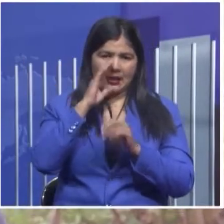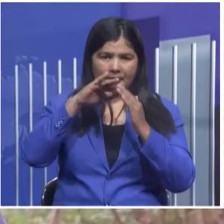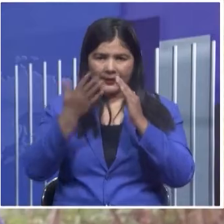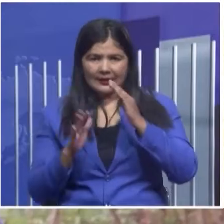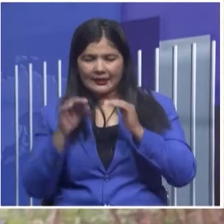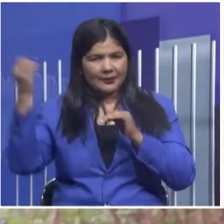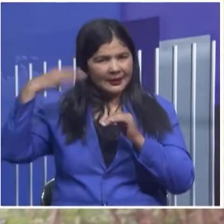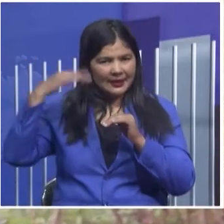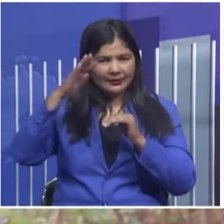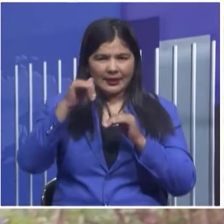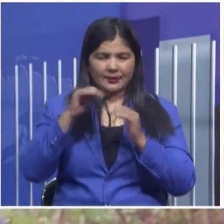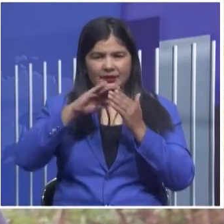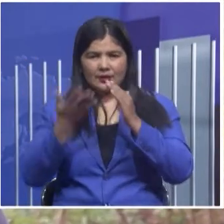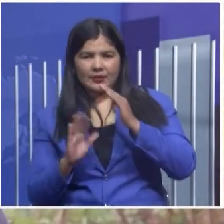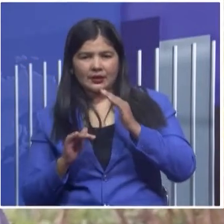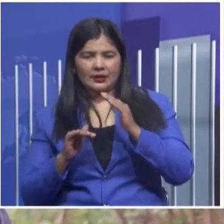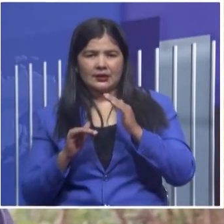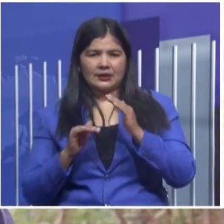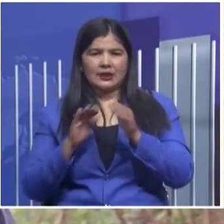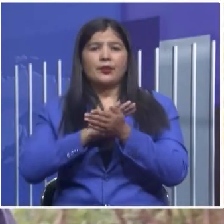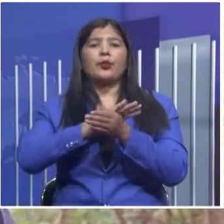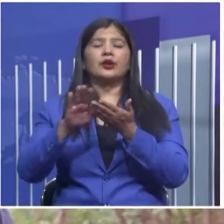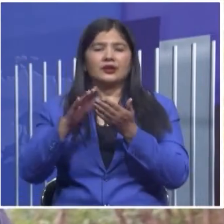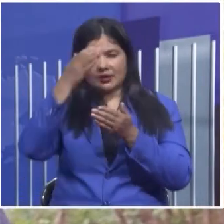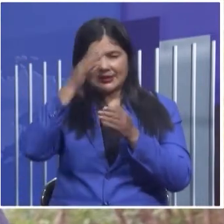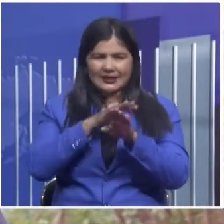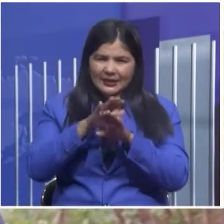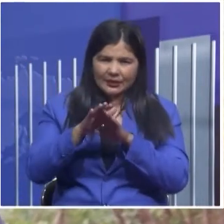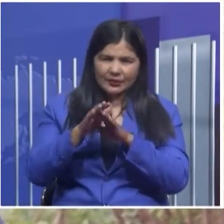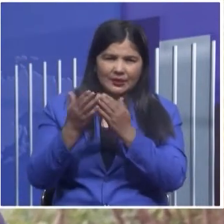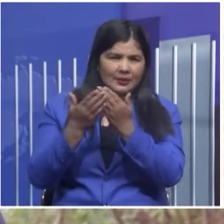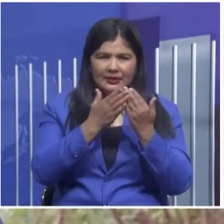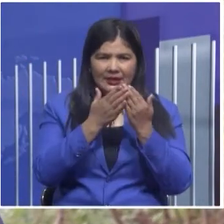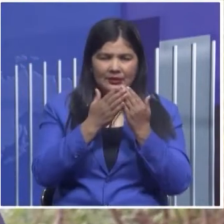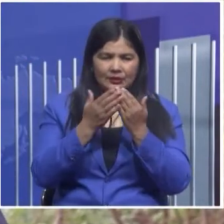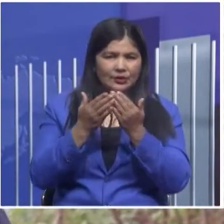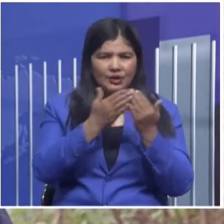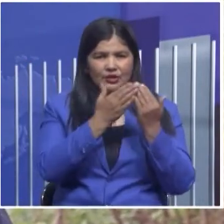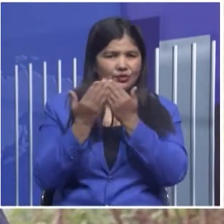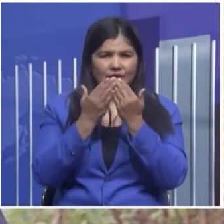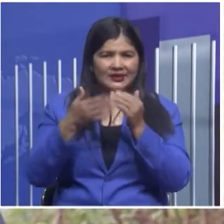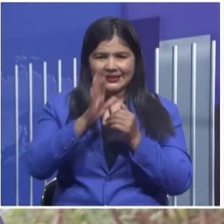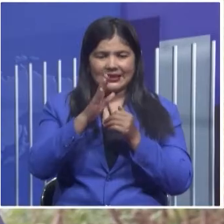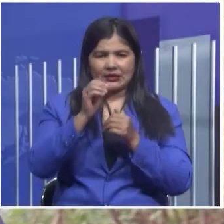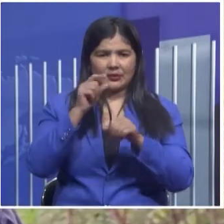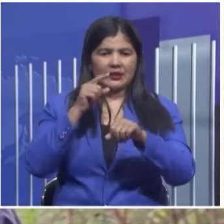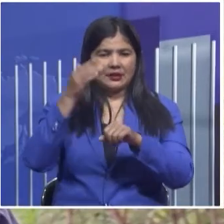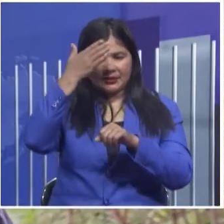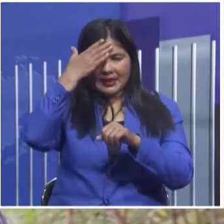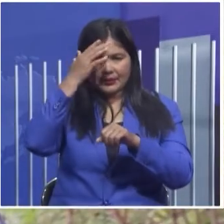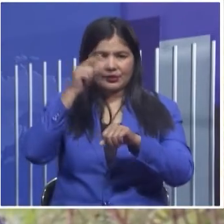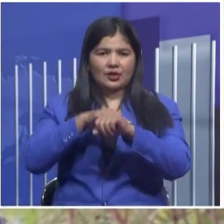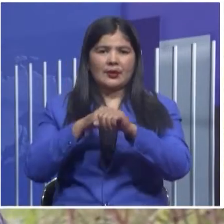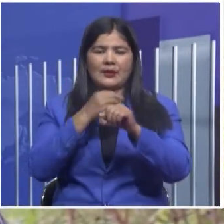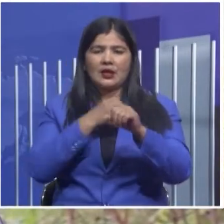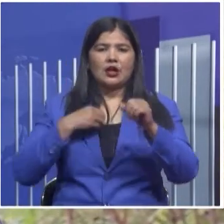पानी पर्यापरी गऱ्यो भने त भल वारपार भइराख्ने, अनि समस्या चाहिँ धेरै हुन्थ्यो। विद्यार्थी स्कुल जान नपाउनु, बिरामी समयमा हस्पिटल पुग्न नपाउनु, पुल